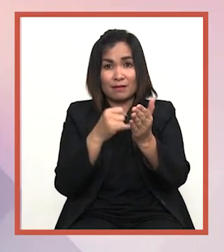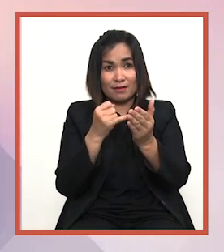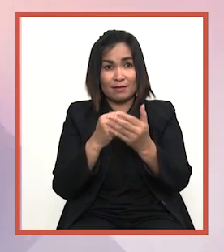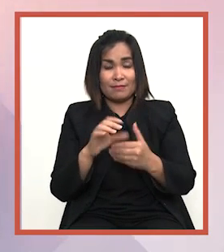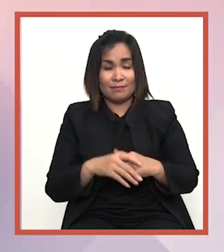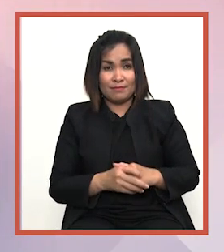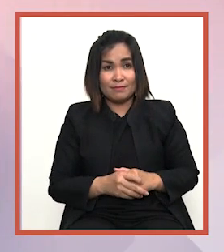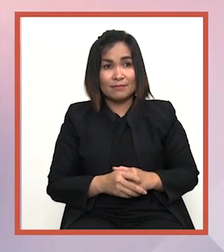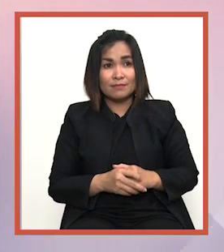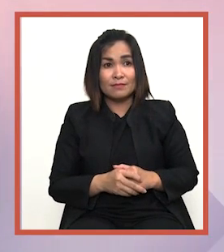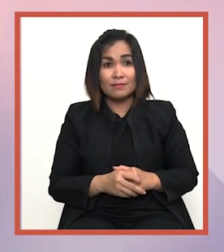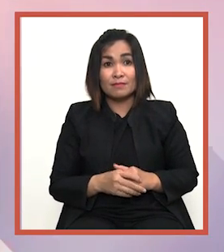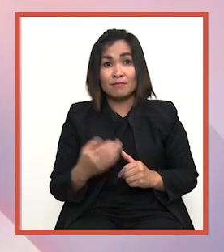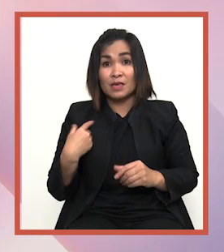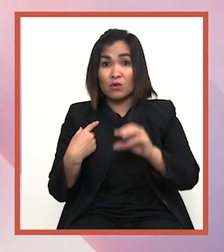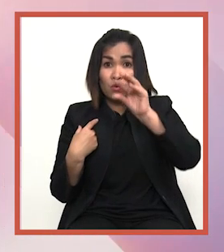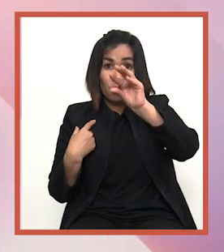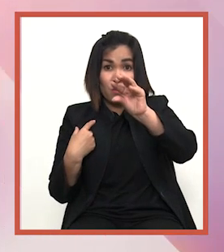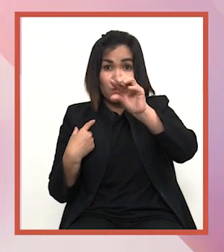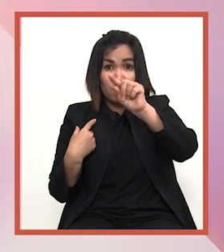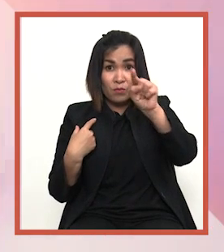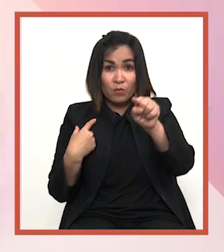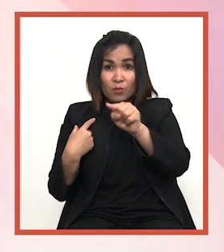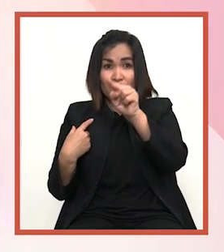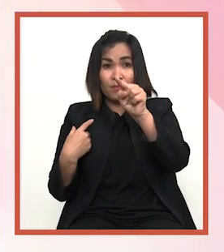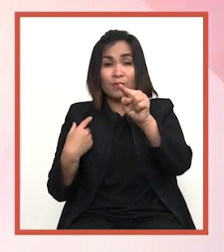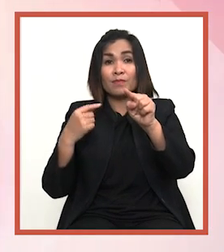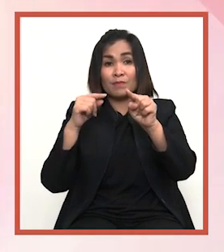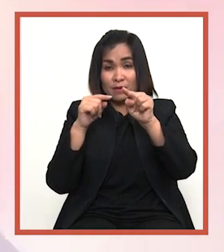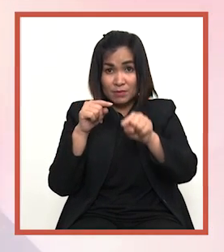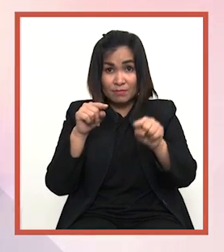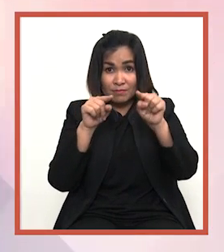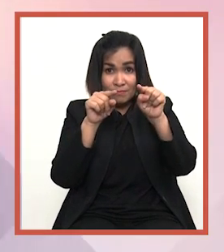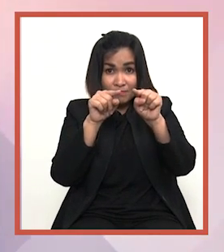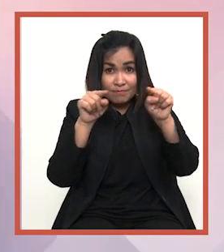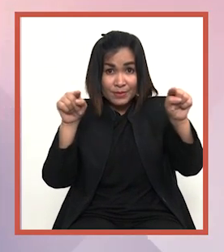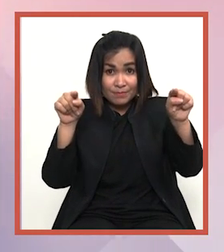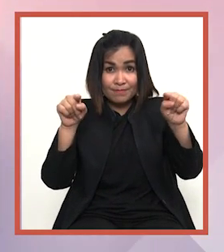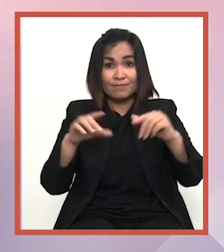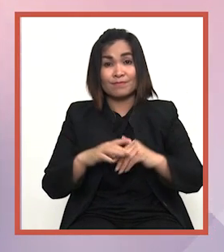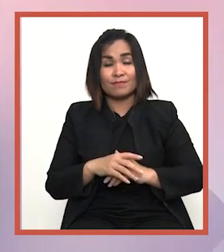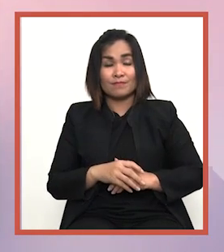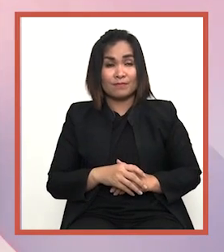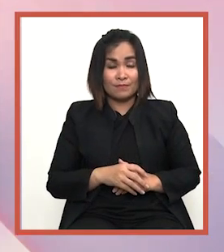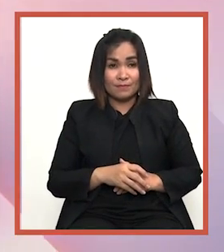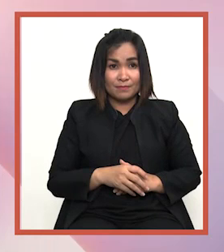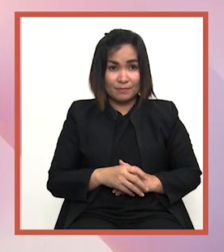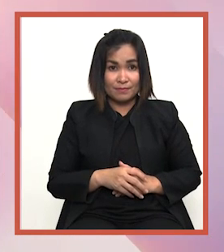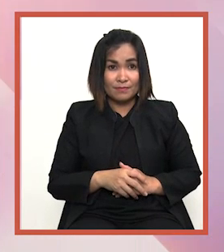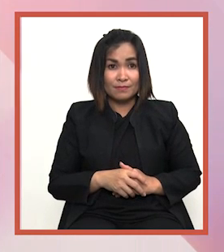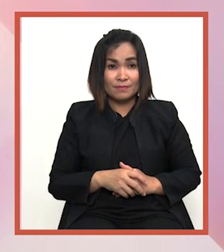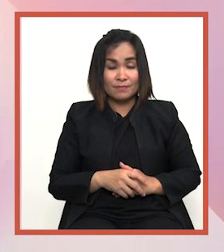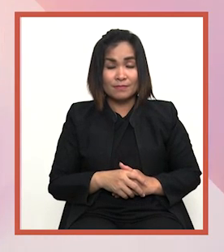นะจะเป็นจุดกลมๆนะครับแล้วก็จะมีเส้นดำๆนะครับแยกออกจากจุดกลมๆนี้นะครับ